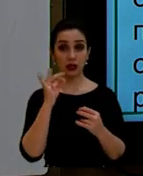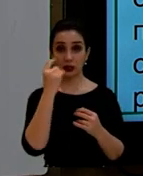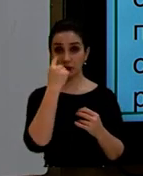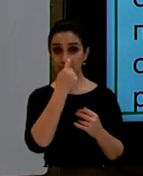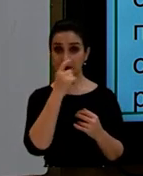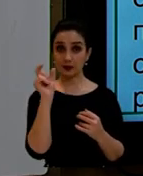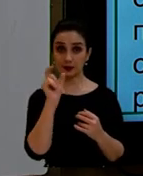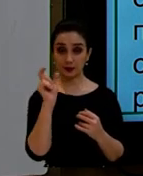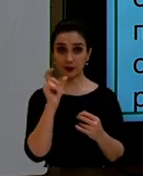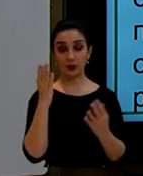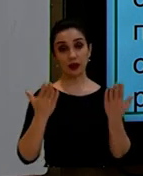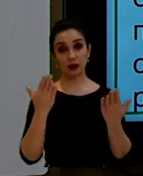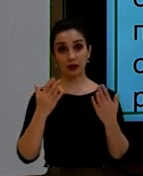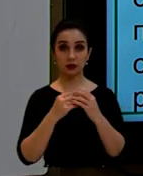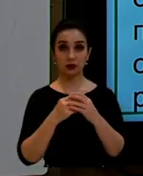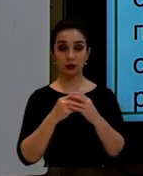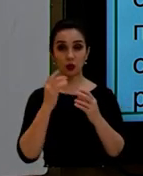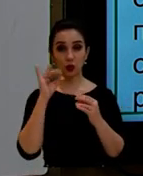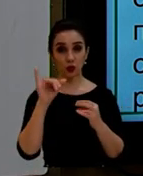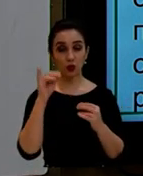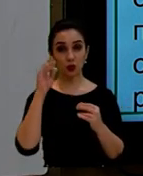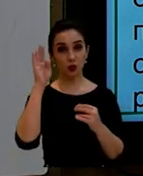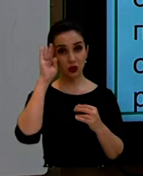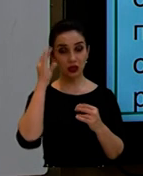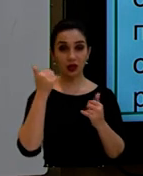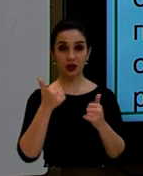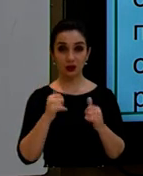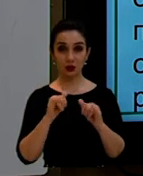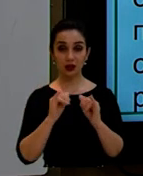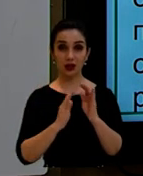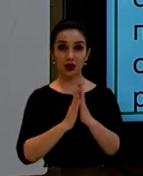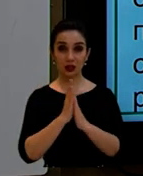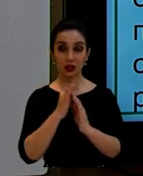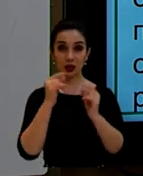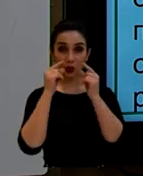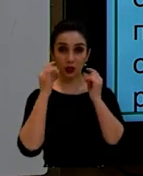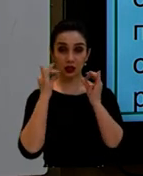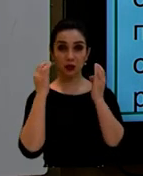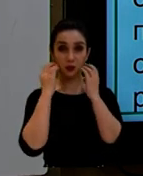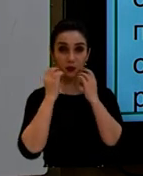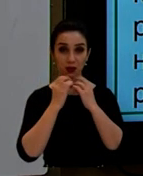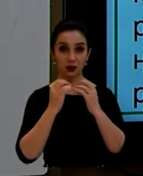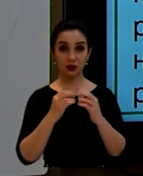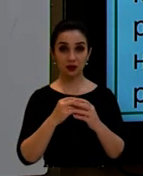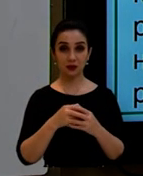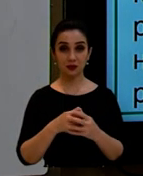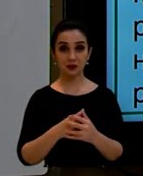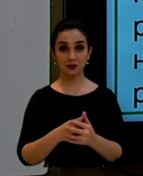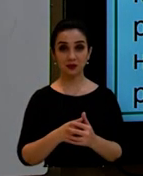глаза синие или карие. У мужчин хорошо растут усы и борода.